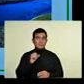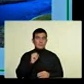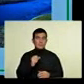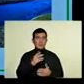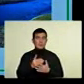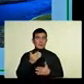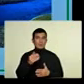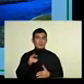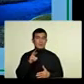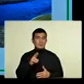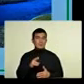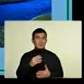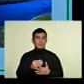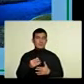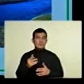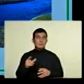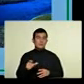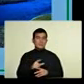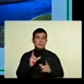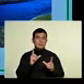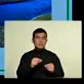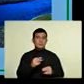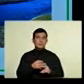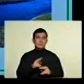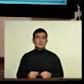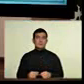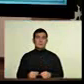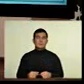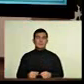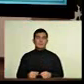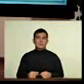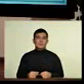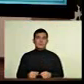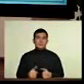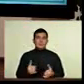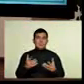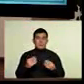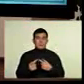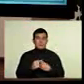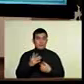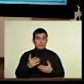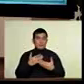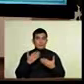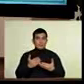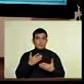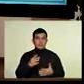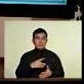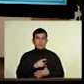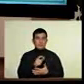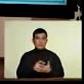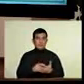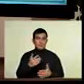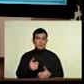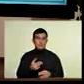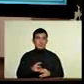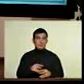до буквы Я идет и азбука моя. Мы сейчас с вами прочитали стихотворение,